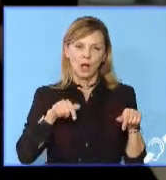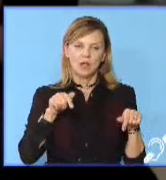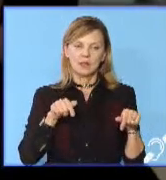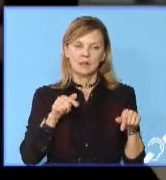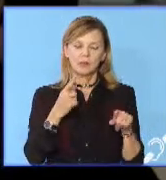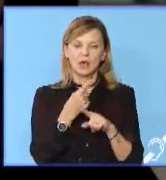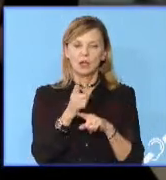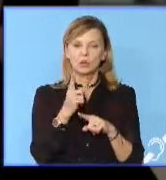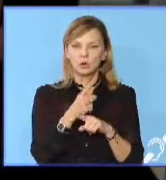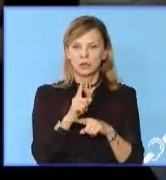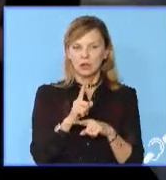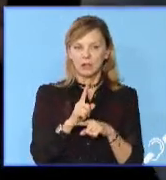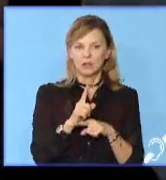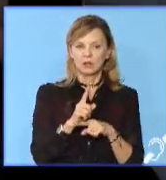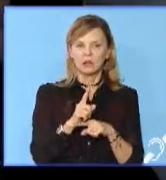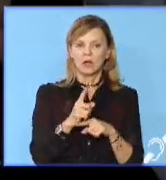asemenea